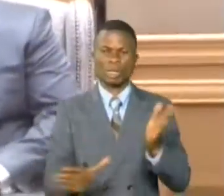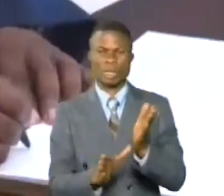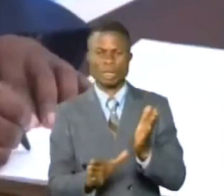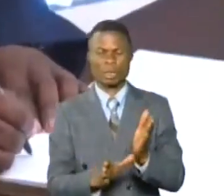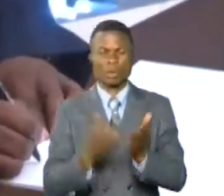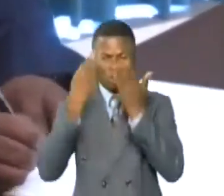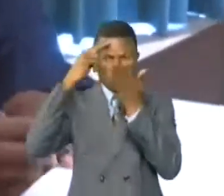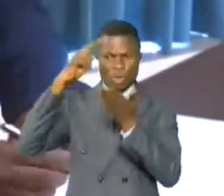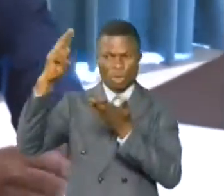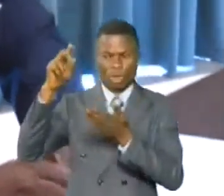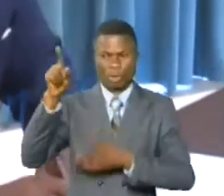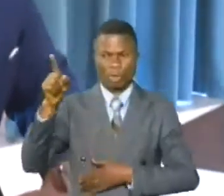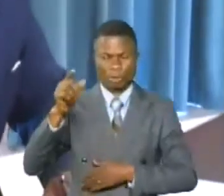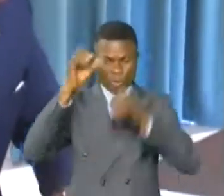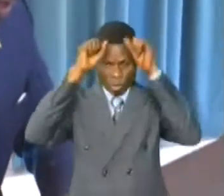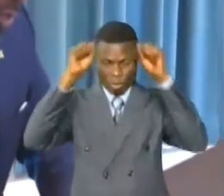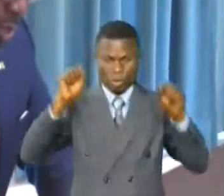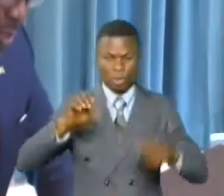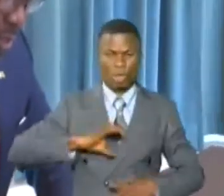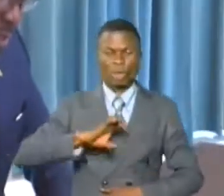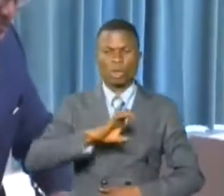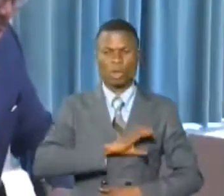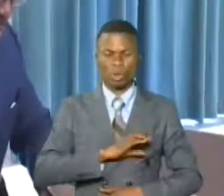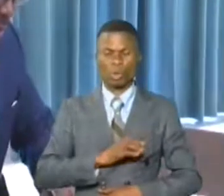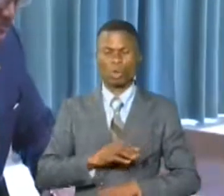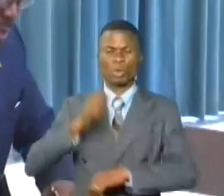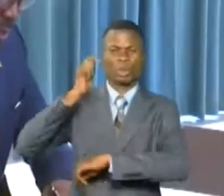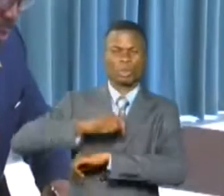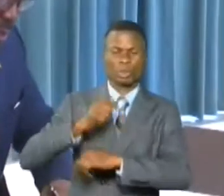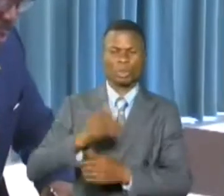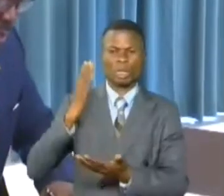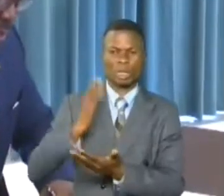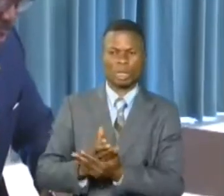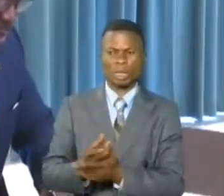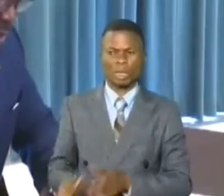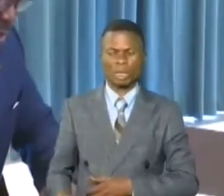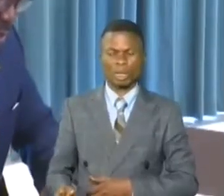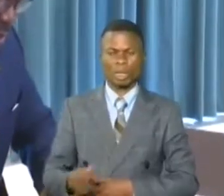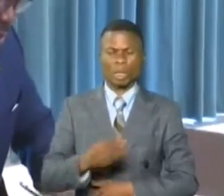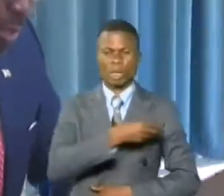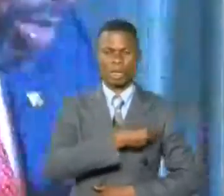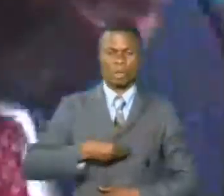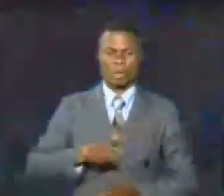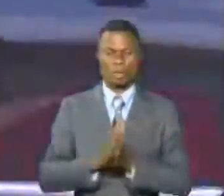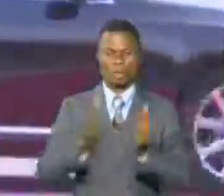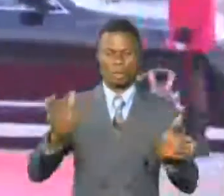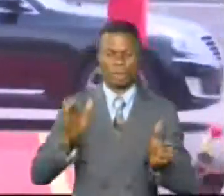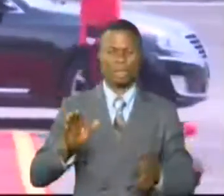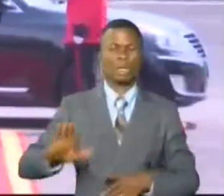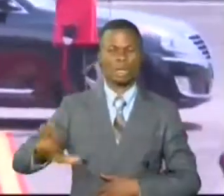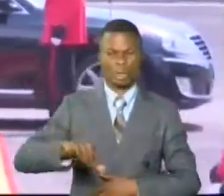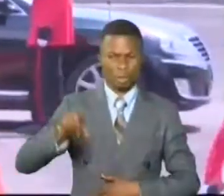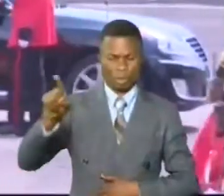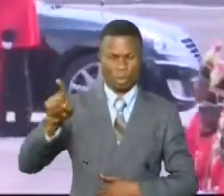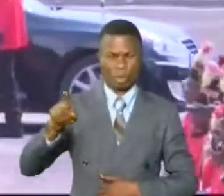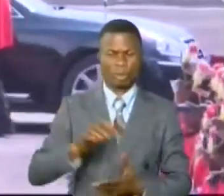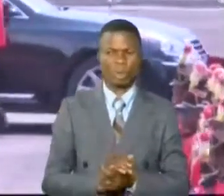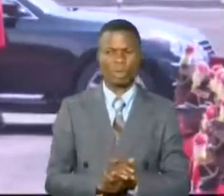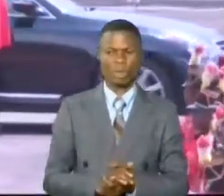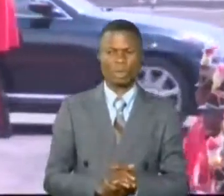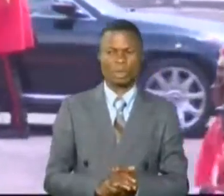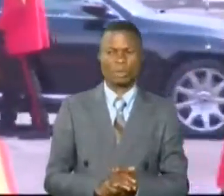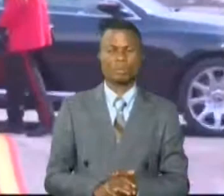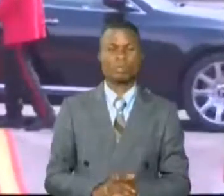Zimbabwe, de président de la Commission juridique anticorruption et de procureur général de la République. Succédant au diplomate